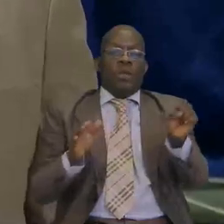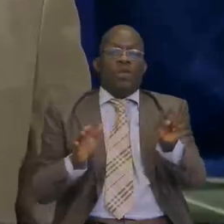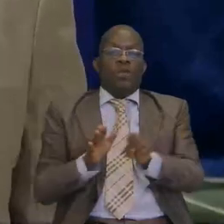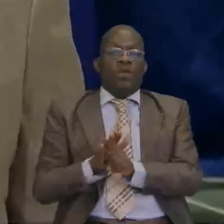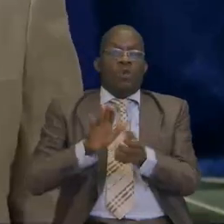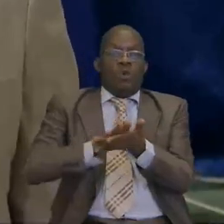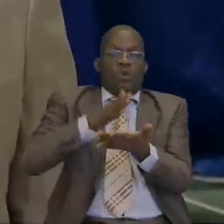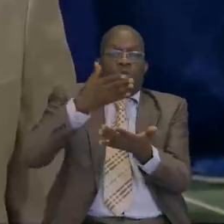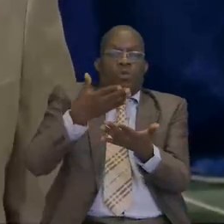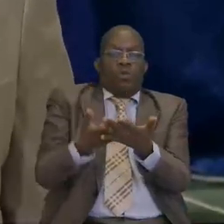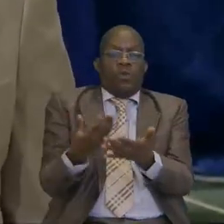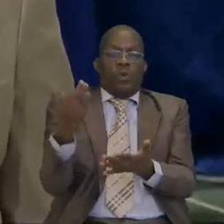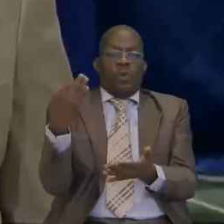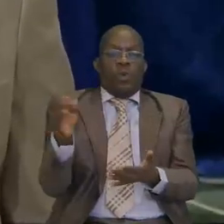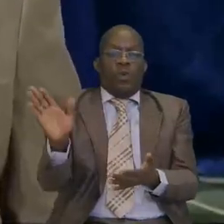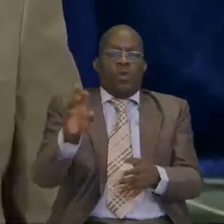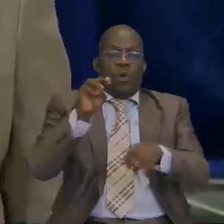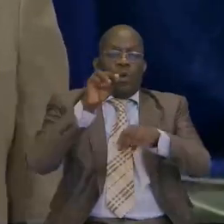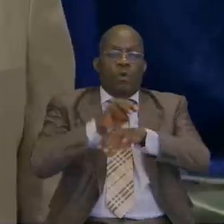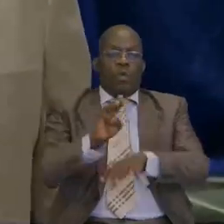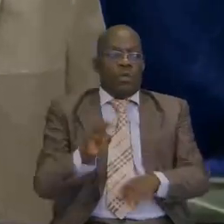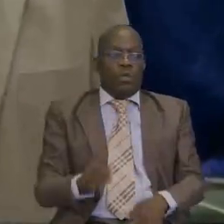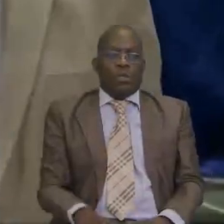Remplis bien ton ministère.